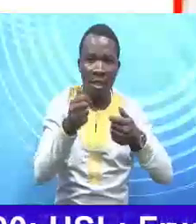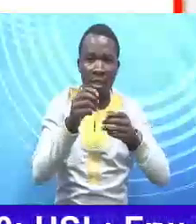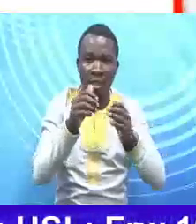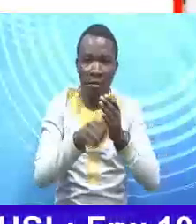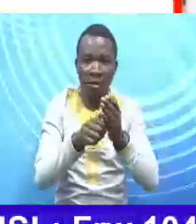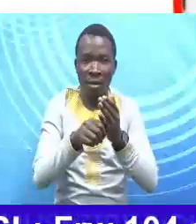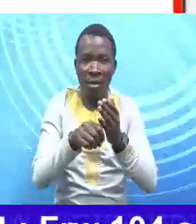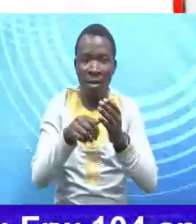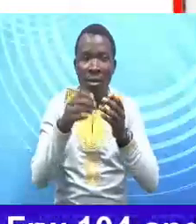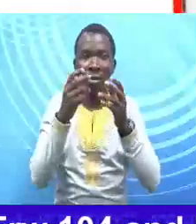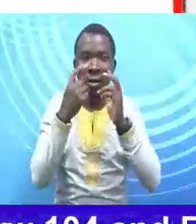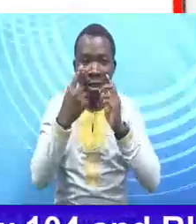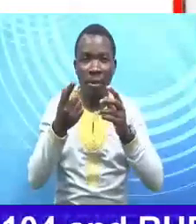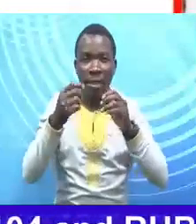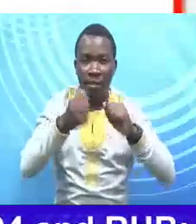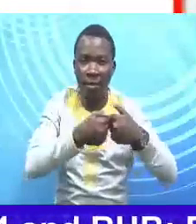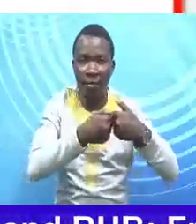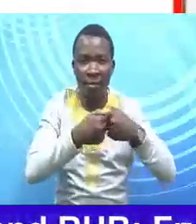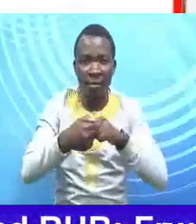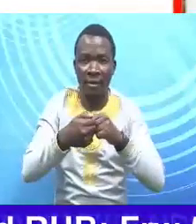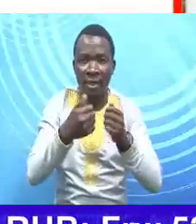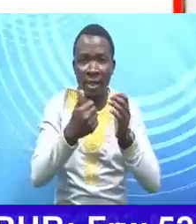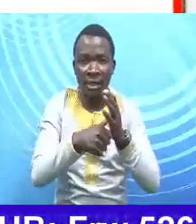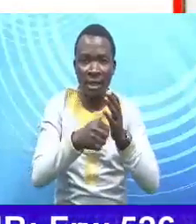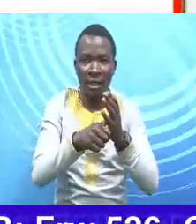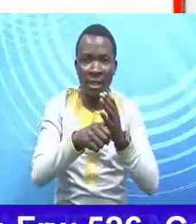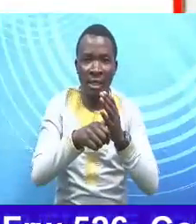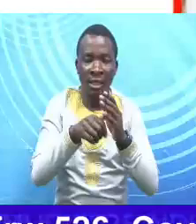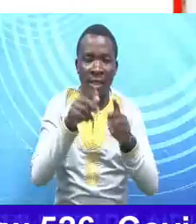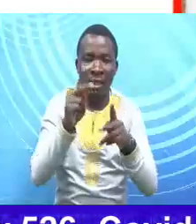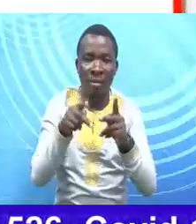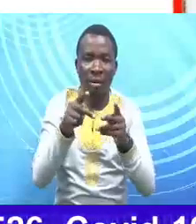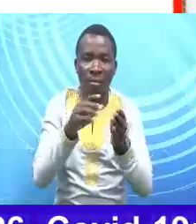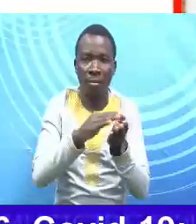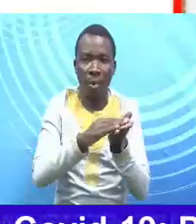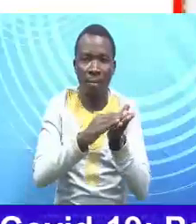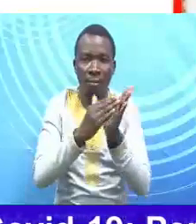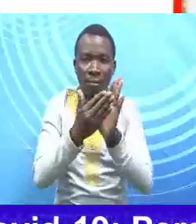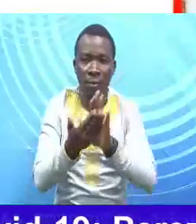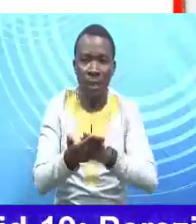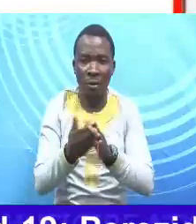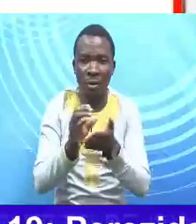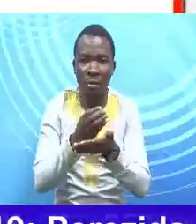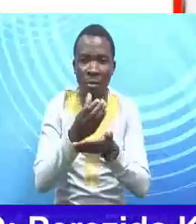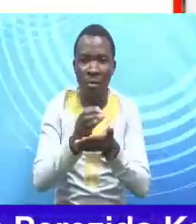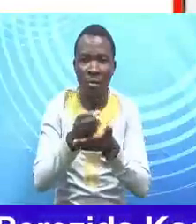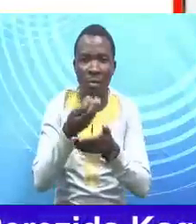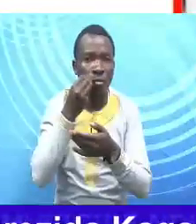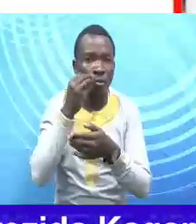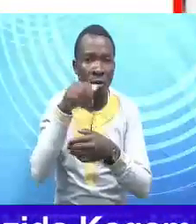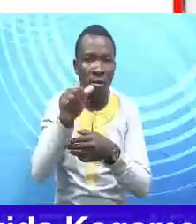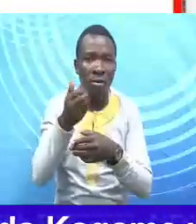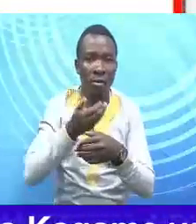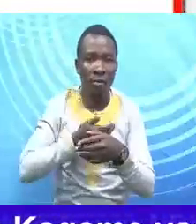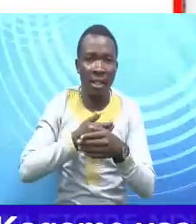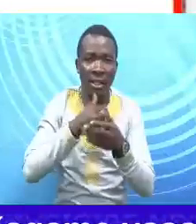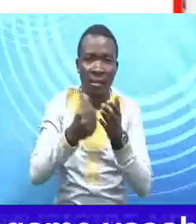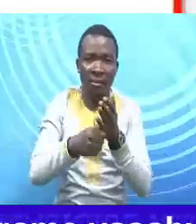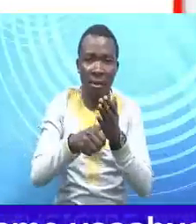tama turimo turahangana n'ikibazo cy'abantu barimo bagize utubari mu ngo iwabo udufite amakesi turimo duhangana nabo